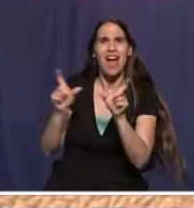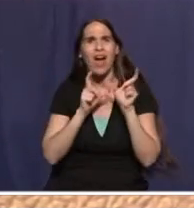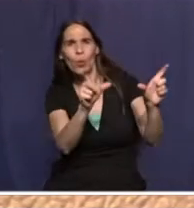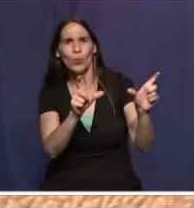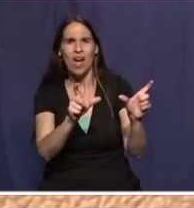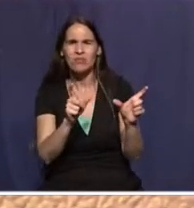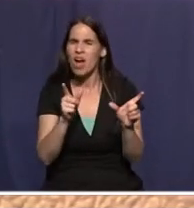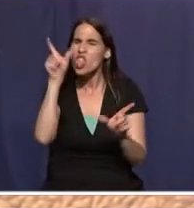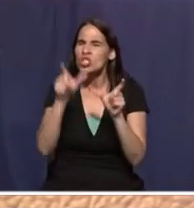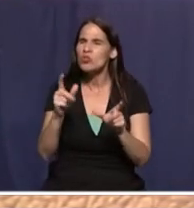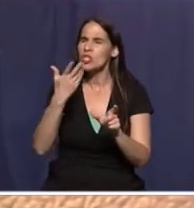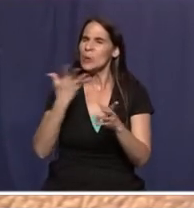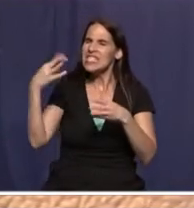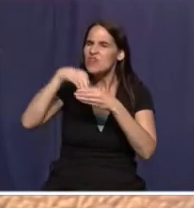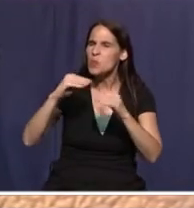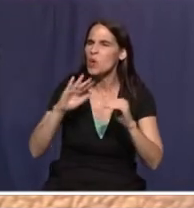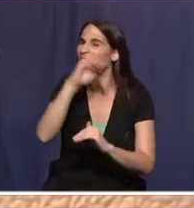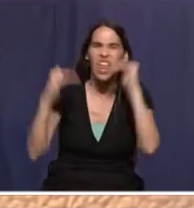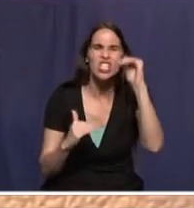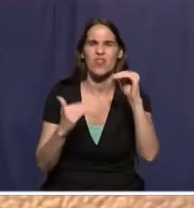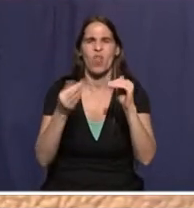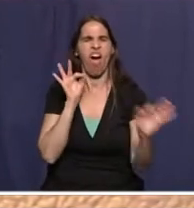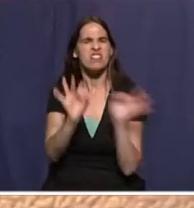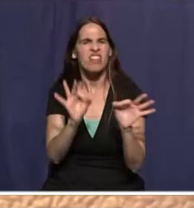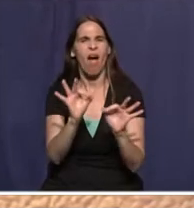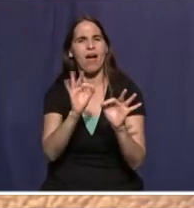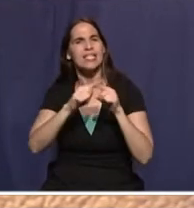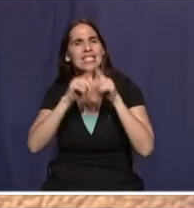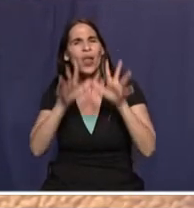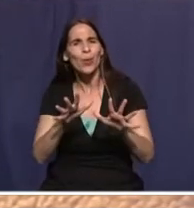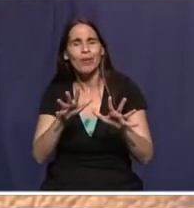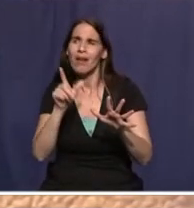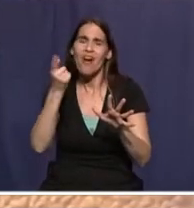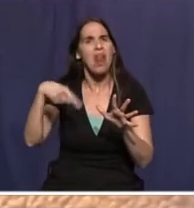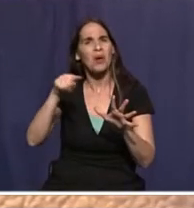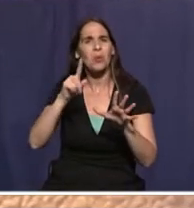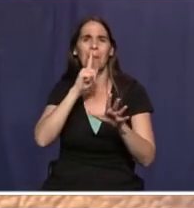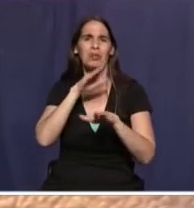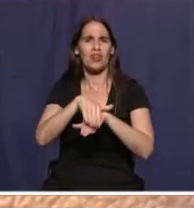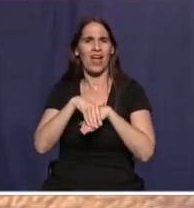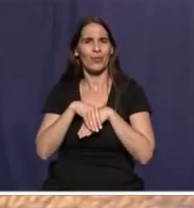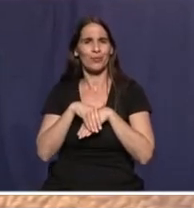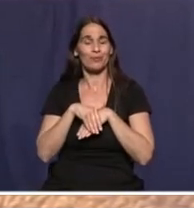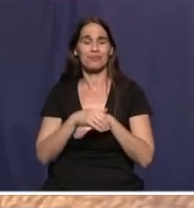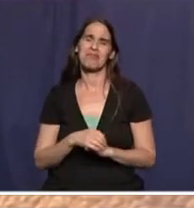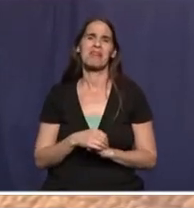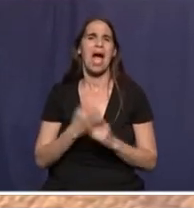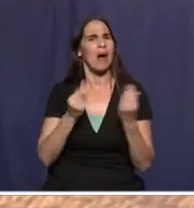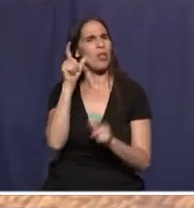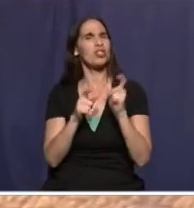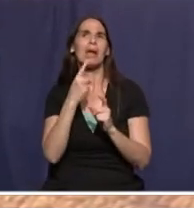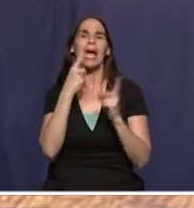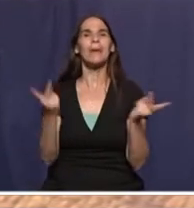אי שוויון, של גזענות, של הסתה והדרה. היו מי שחיפשו סימטריה השבוע, ואני